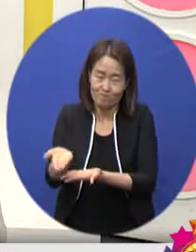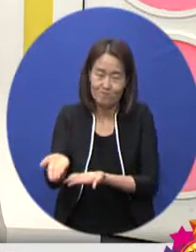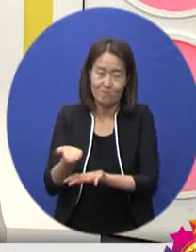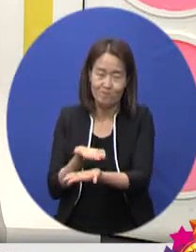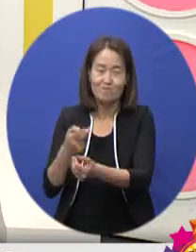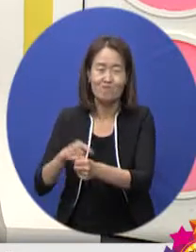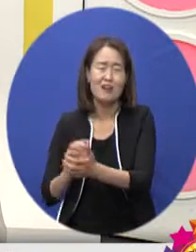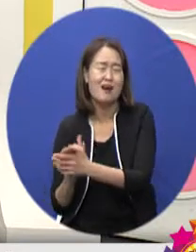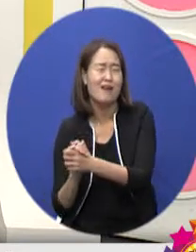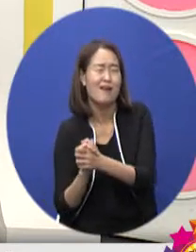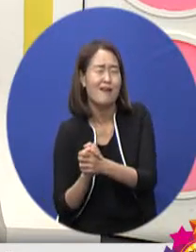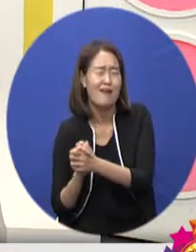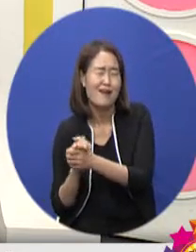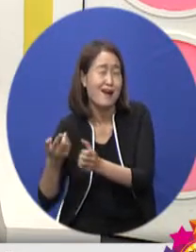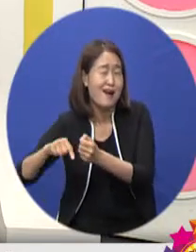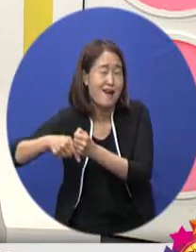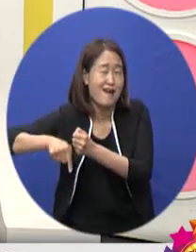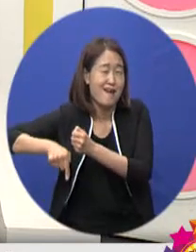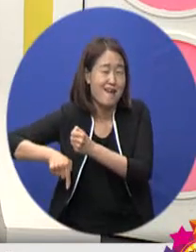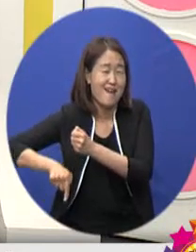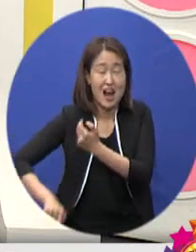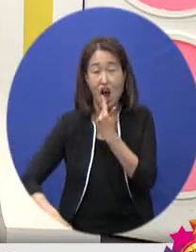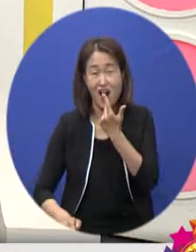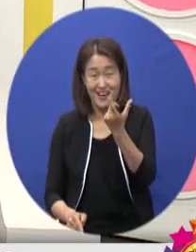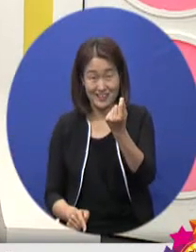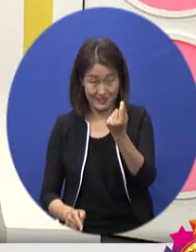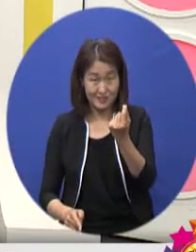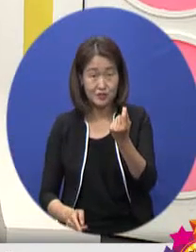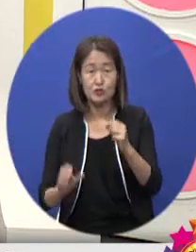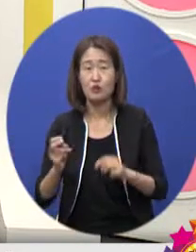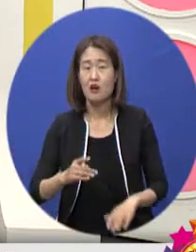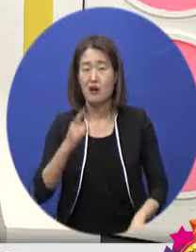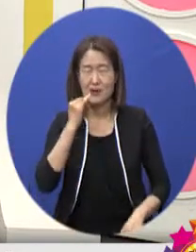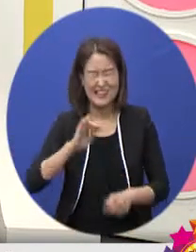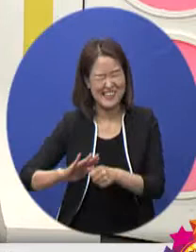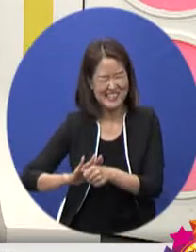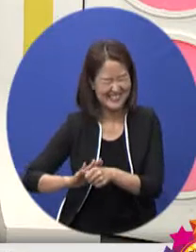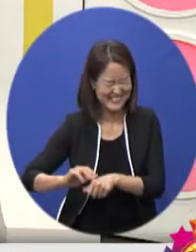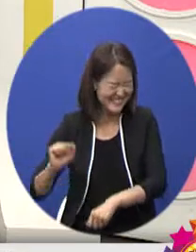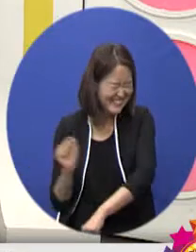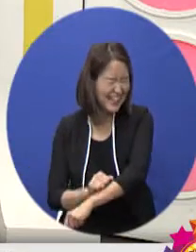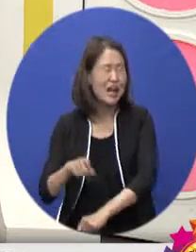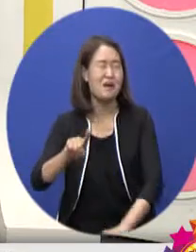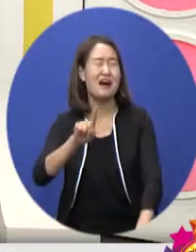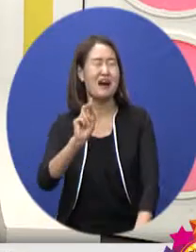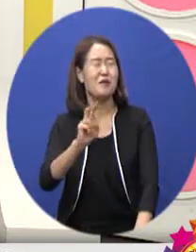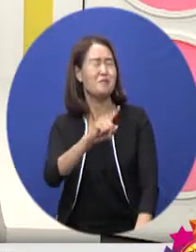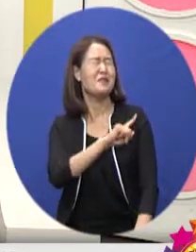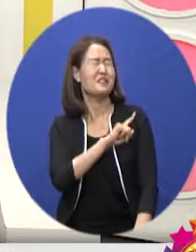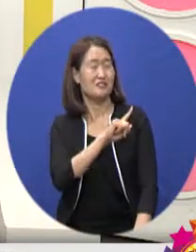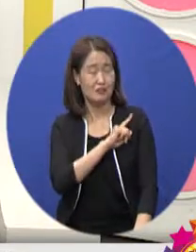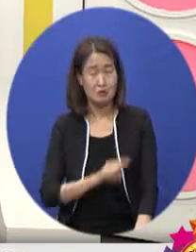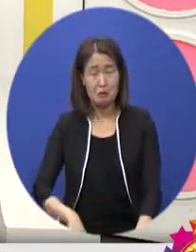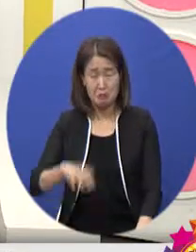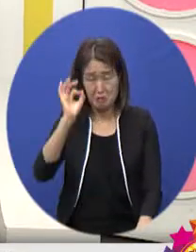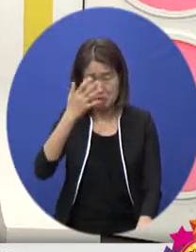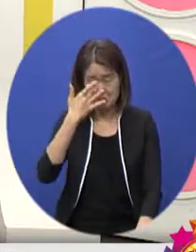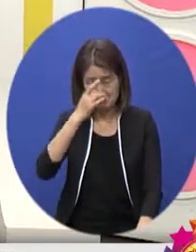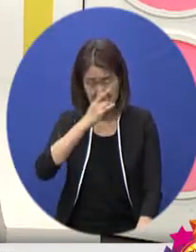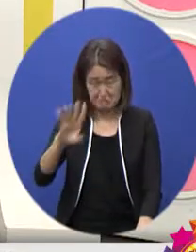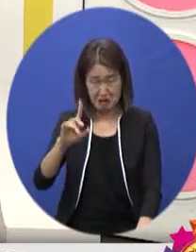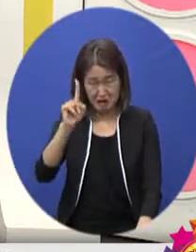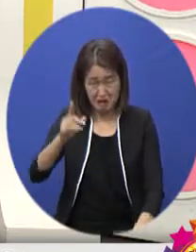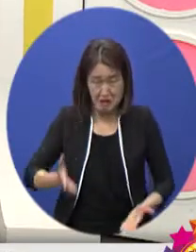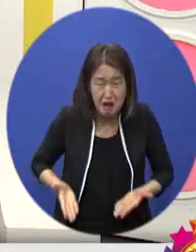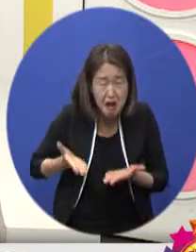오가는 정이 그렇게 깊은 거잖아요. 네, 그렇죠. 맞아요. 또 어머님이 잘해주셨겠죠. 또. 맞아요. 세상에 일방적인 거는